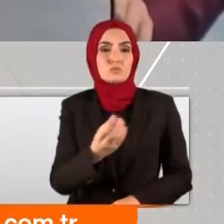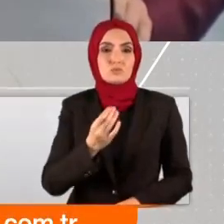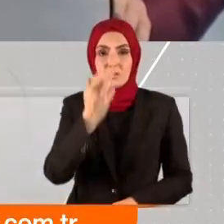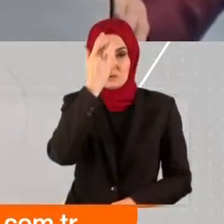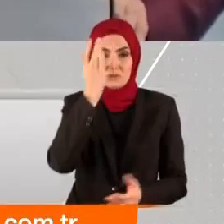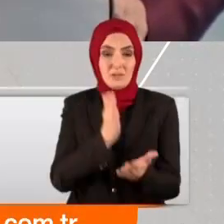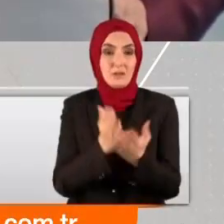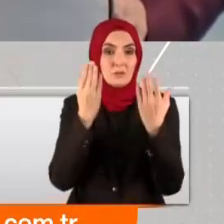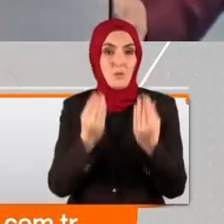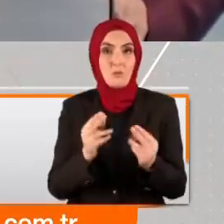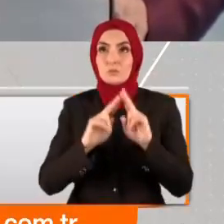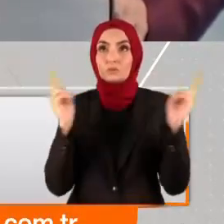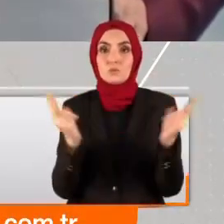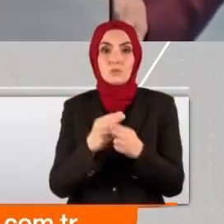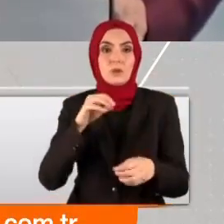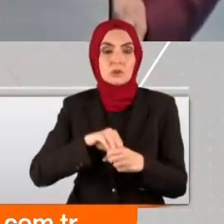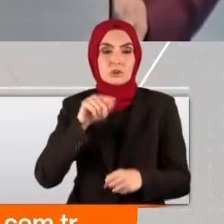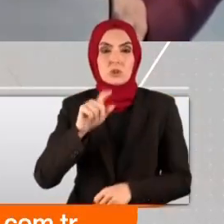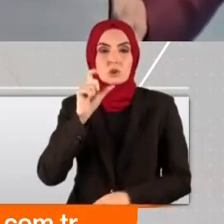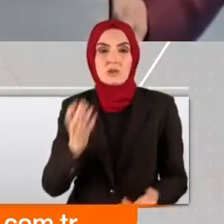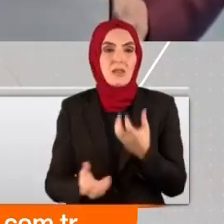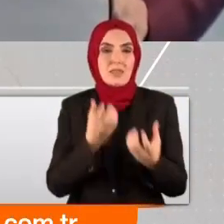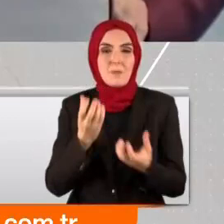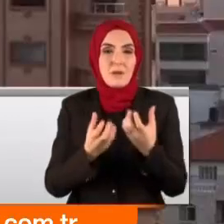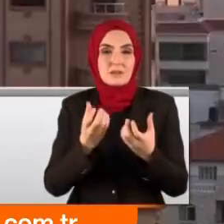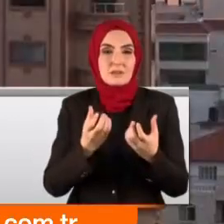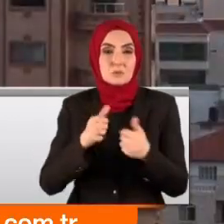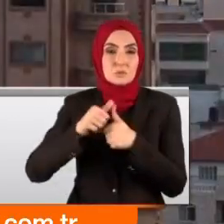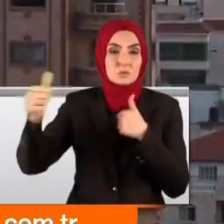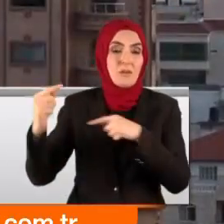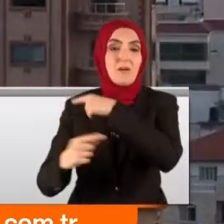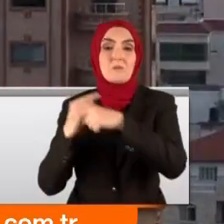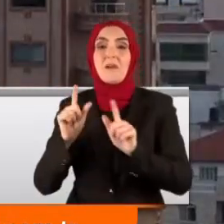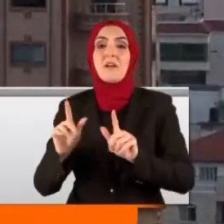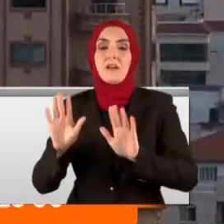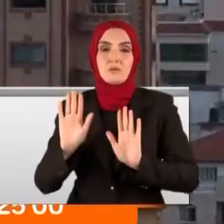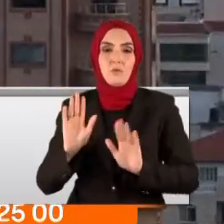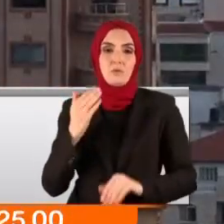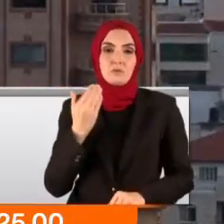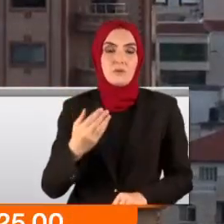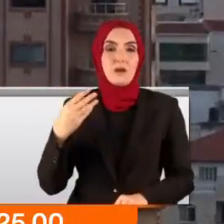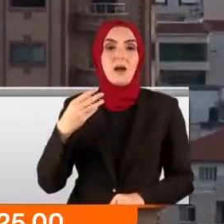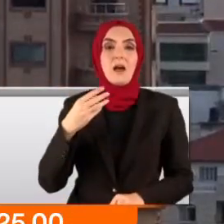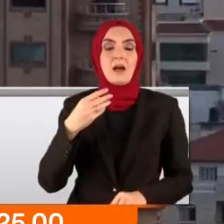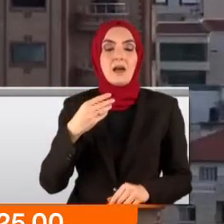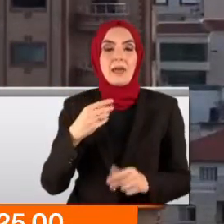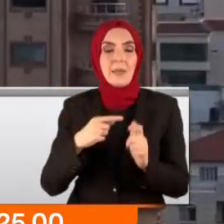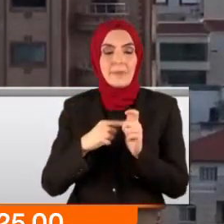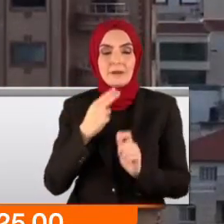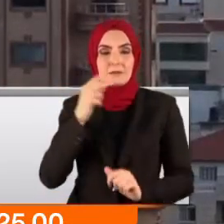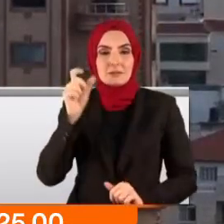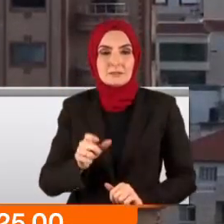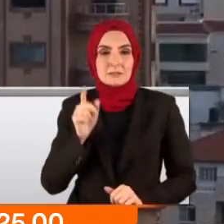cehennem ateşini çok uzakta aramaya gerek yok. Erdoğan, İsrail zulmüne uğrayan kadın ve çocuklar için